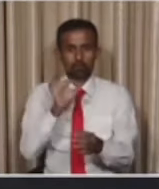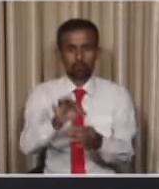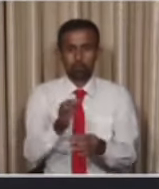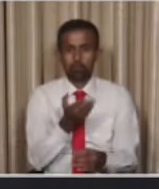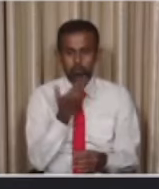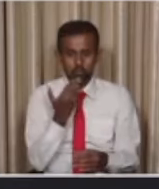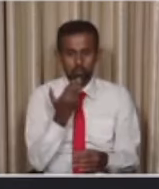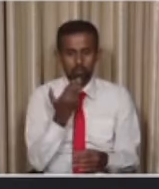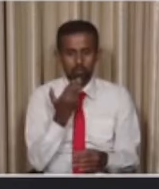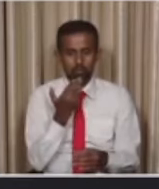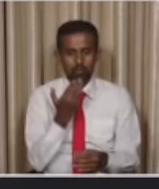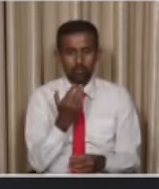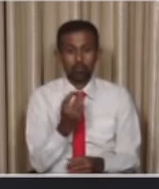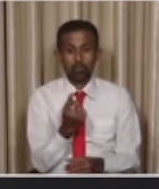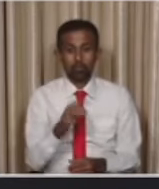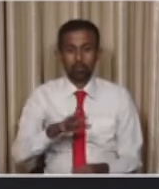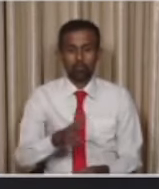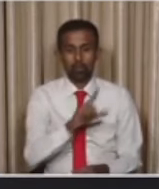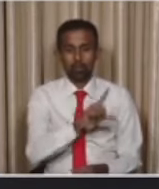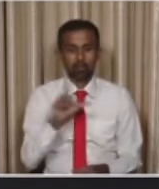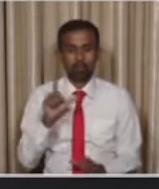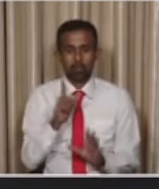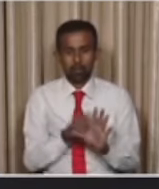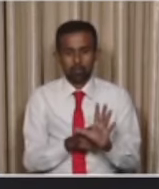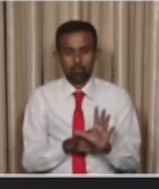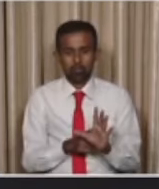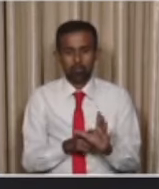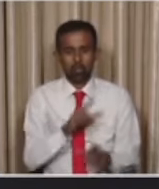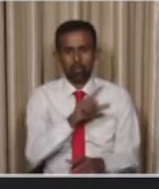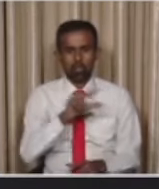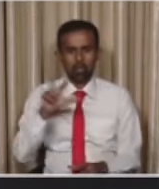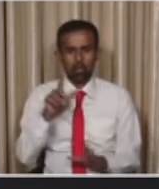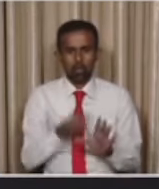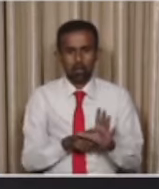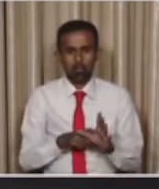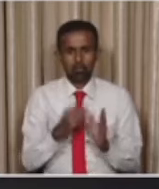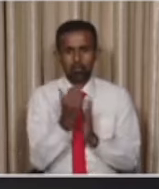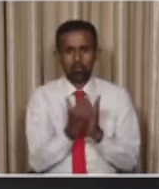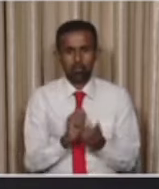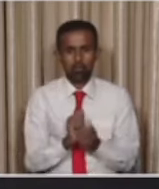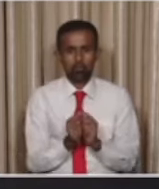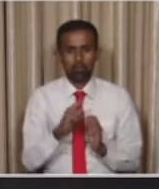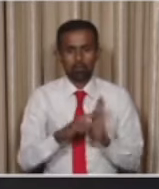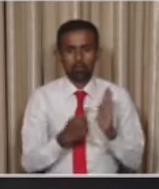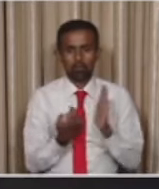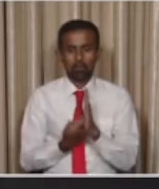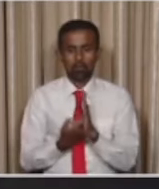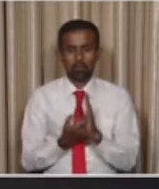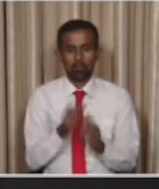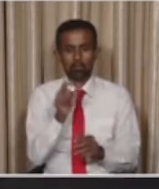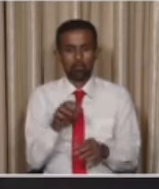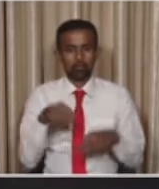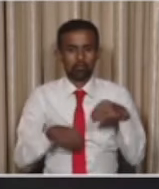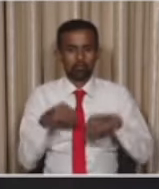කියලා. මක්නිසාද 1977දී 78 වෙනකොට ව්‍යවස්ථාව වෙනස් කළා ජයජවර්ධන මැතිතුමා ඡන්දයකින්